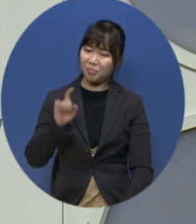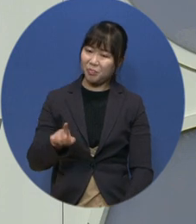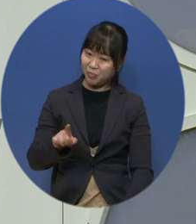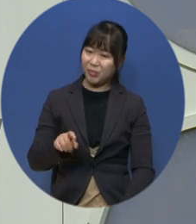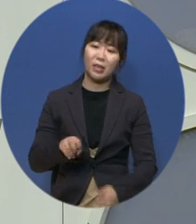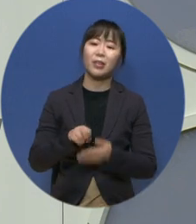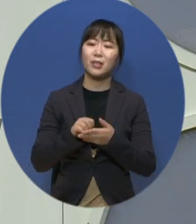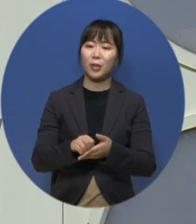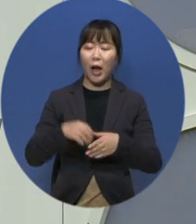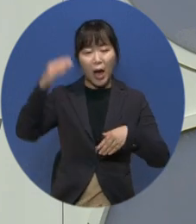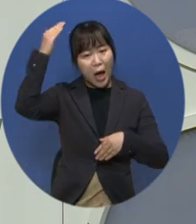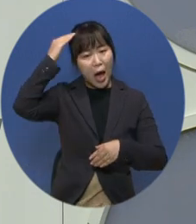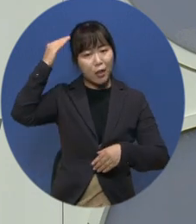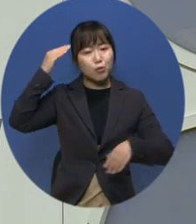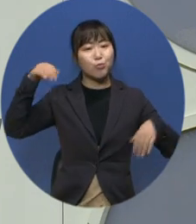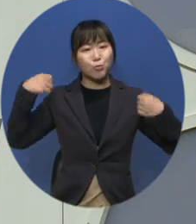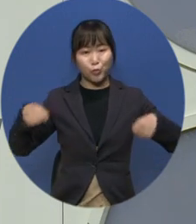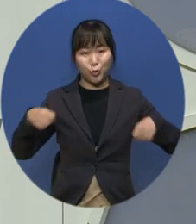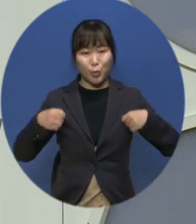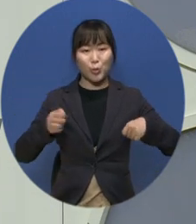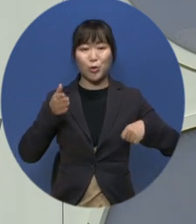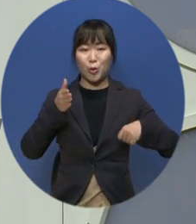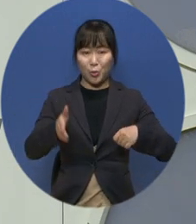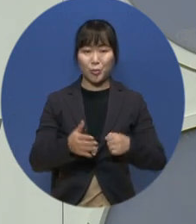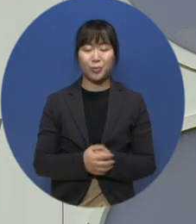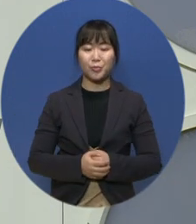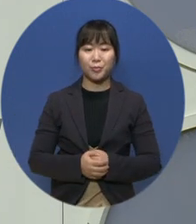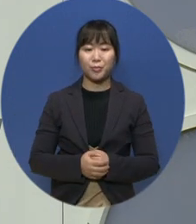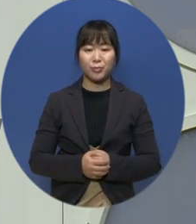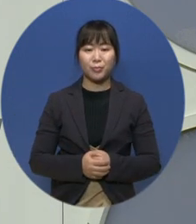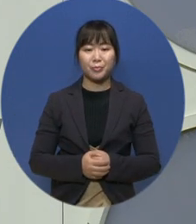들어가서 전공은 한국무용을 했었고요. 그 당시에 그